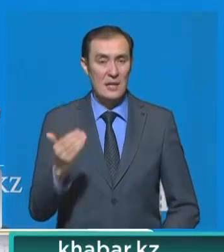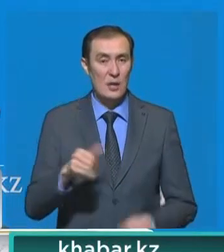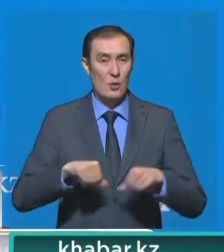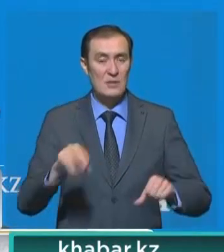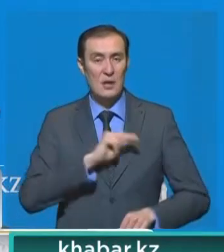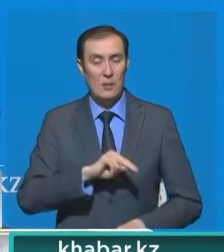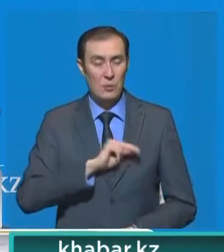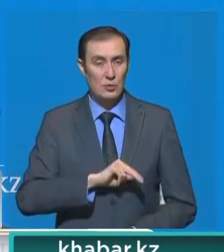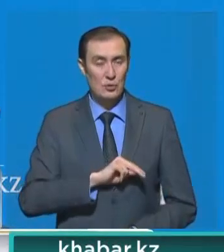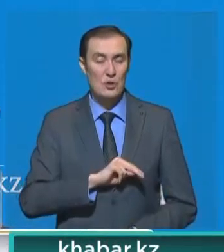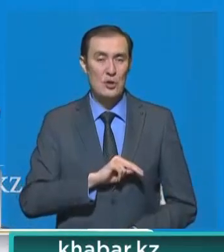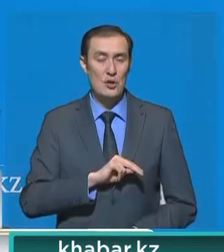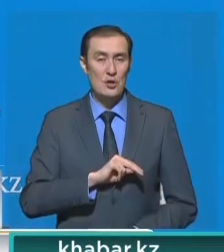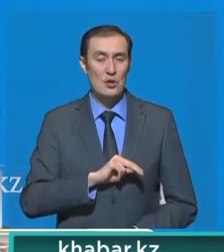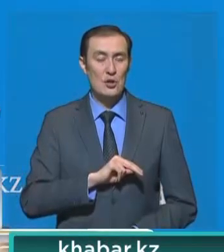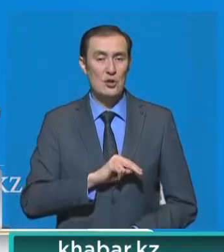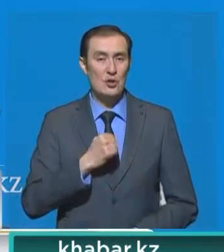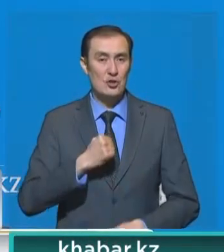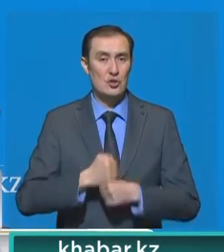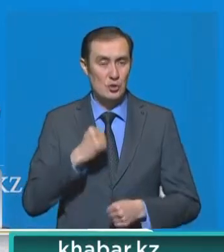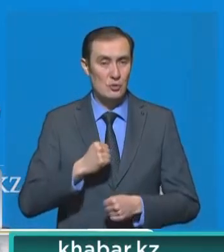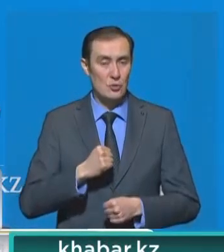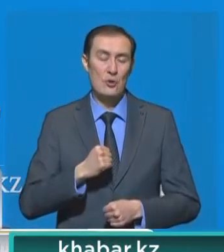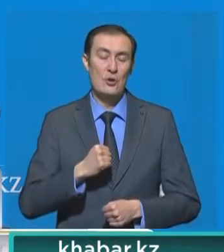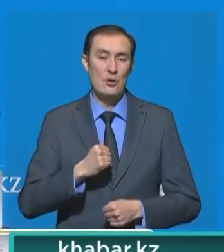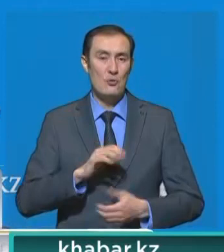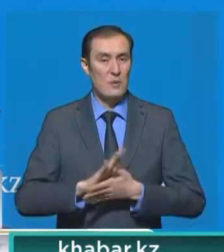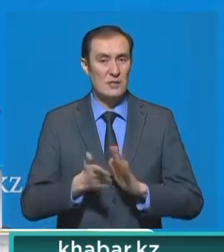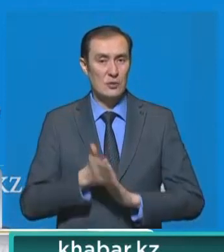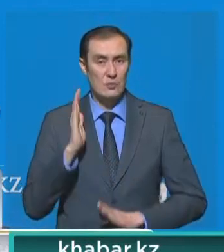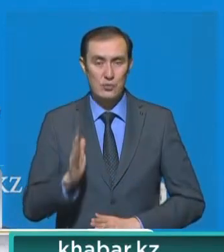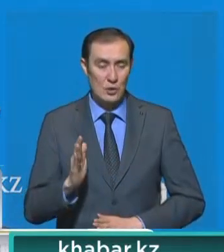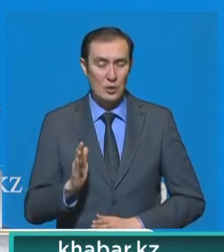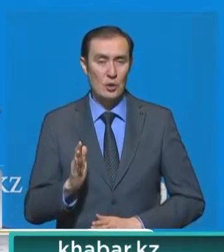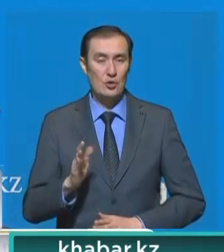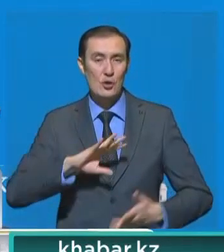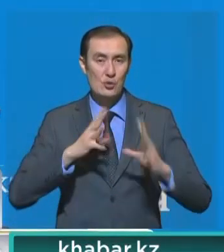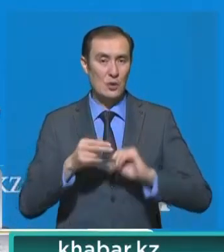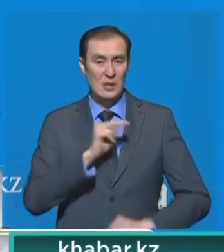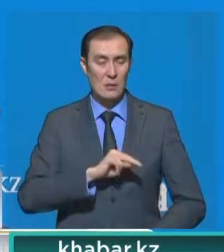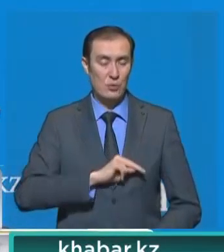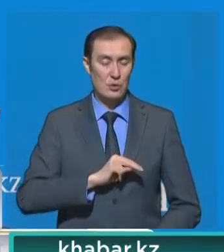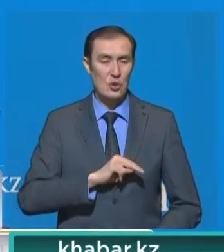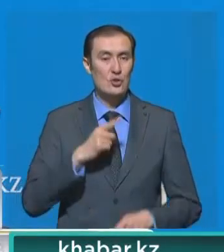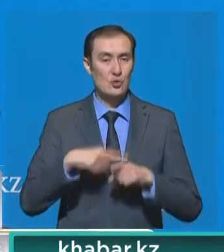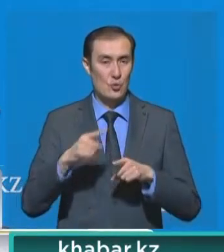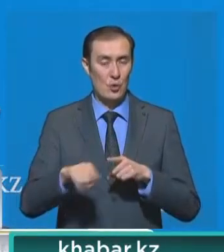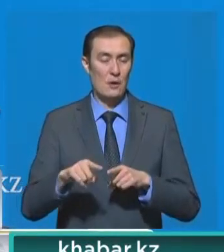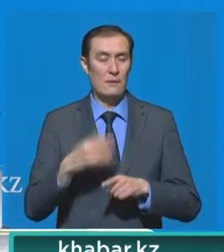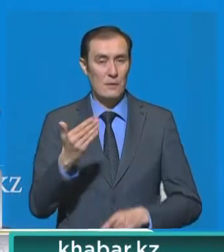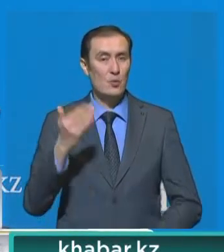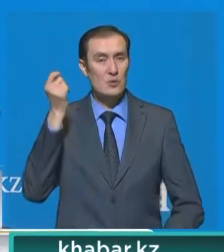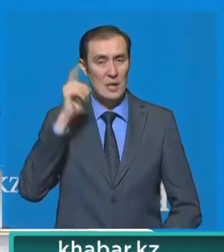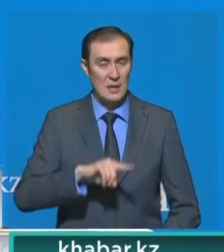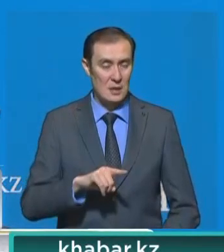и занимают не просто жесткую, жесточайшую позицию. Я думаю, что результаты работы вы скоро увидите.